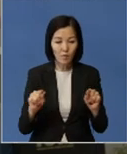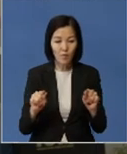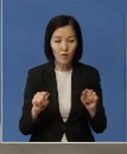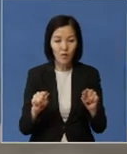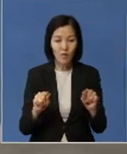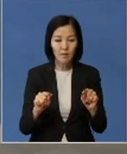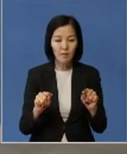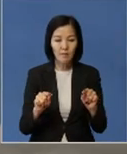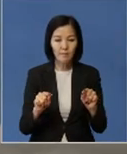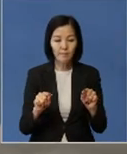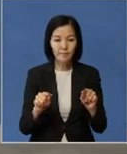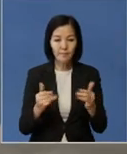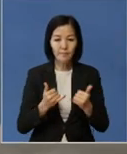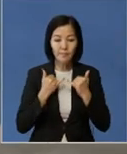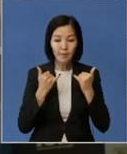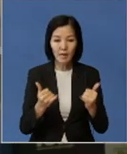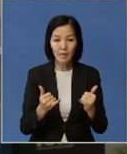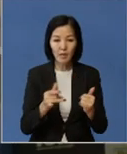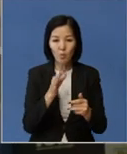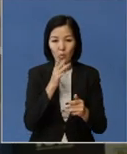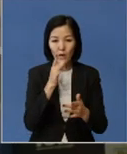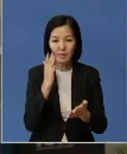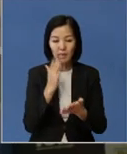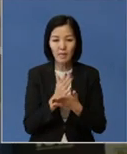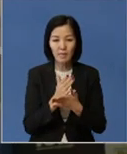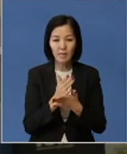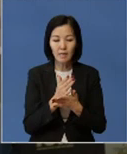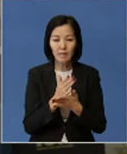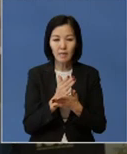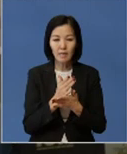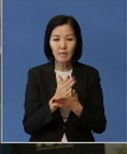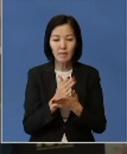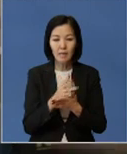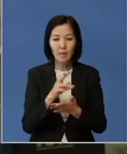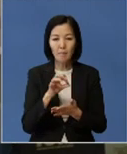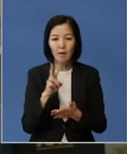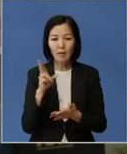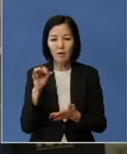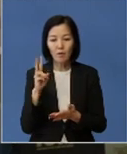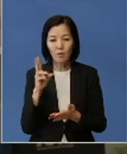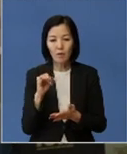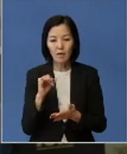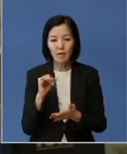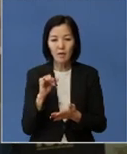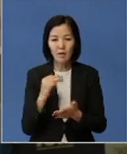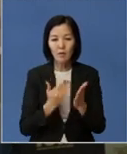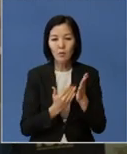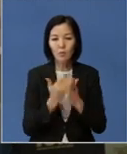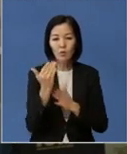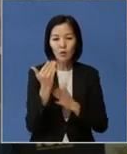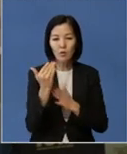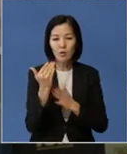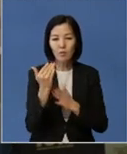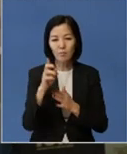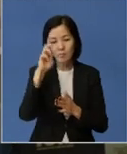осыны бағалайтын уақыт жетті. Жүкелдің еңбегін Моңғолия көкке көтеріп, мемлекеттік